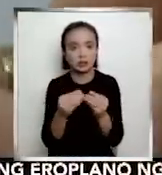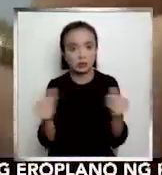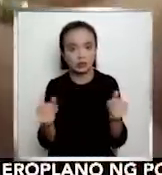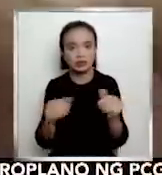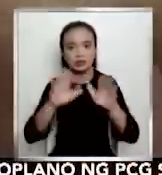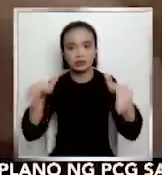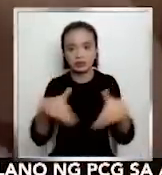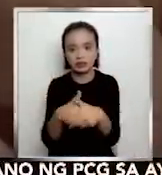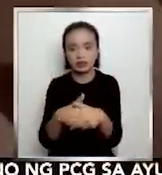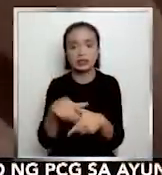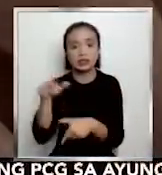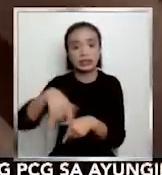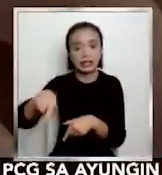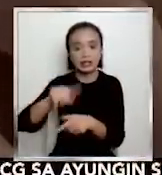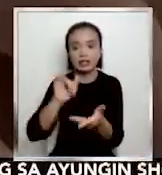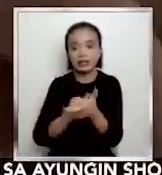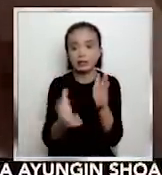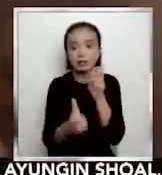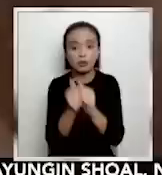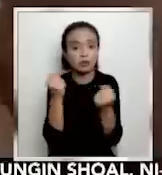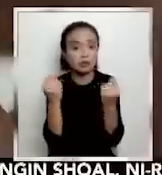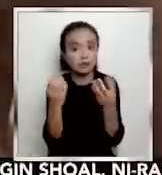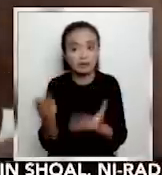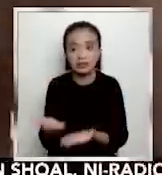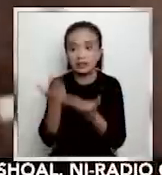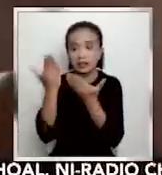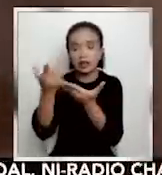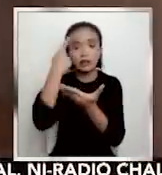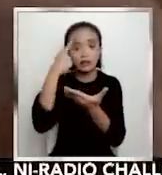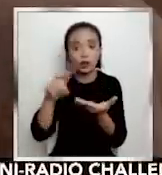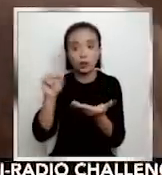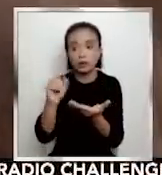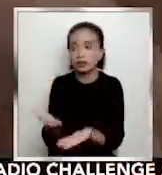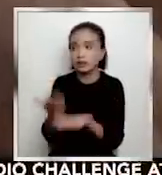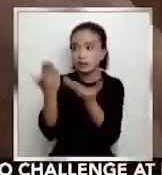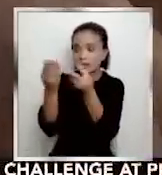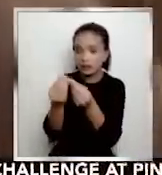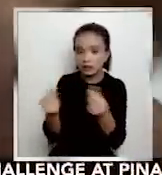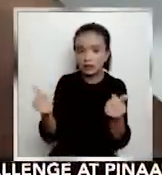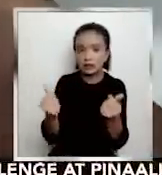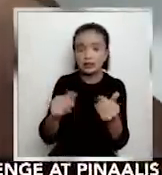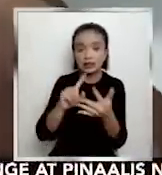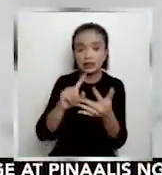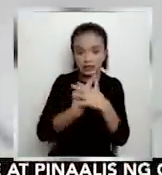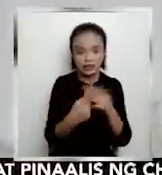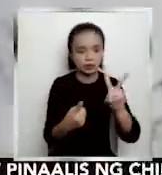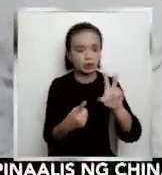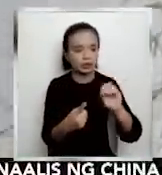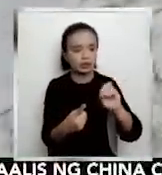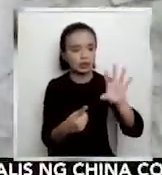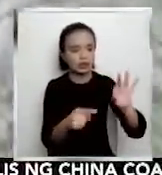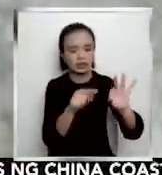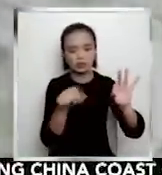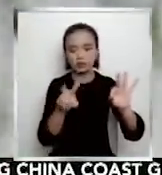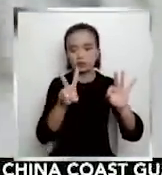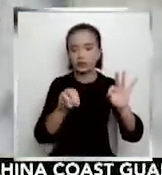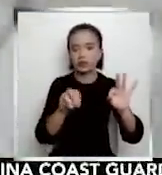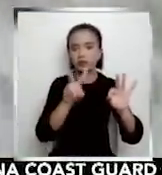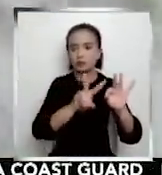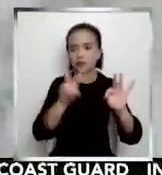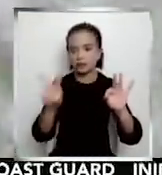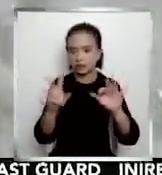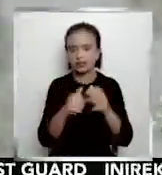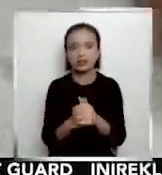yan, pinakamarami ang naghain para sa dissolution of marriage mula 2009 hanggang 2022. E